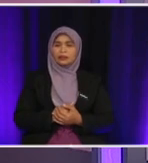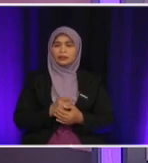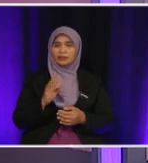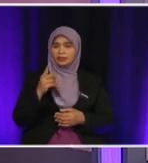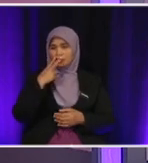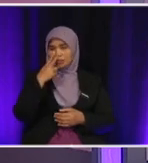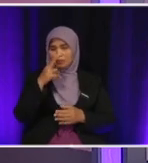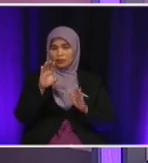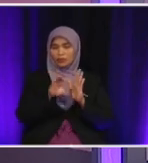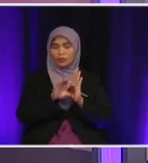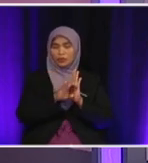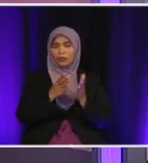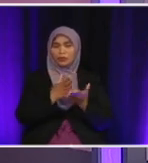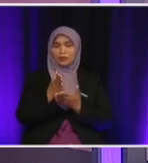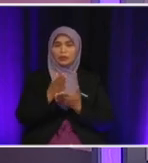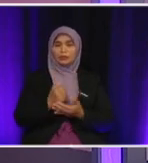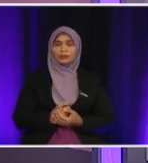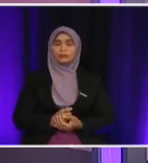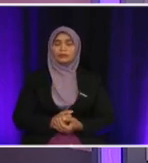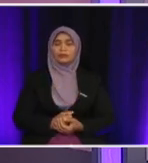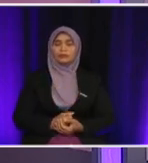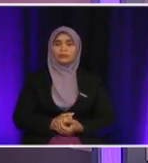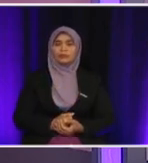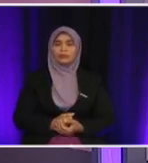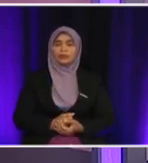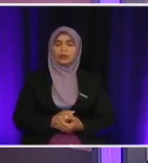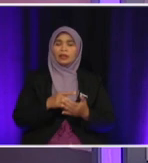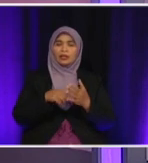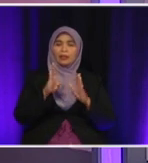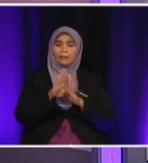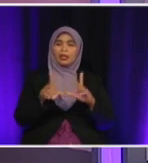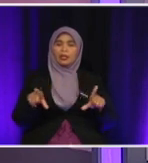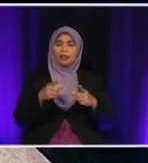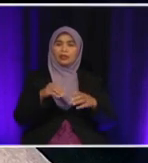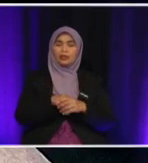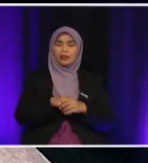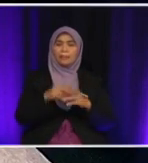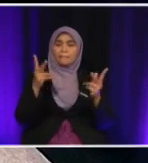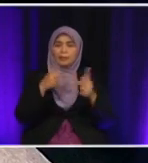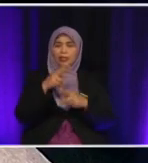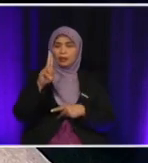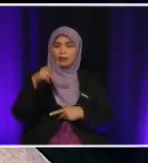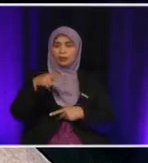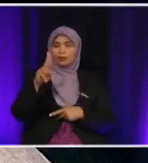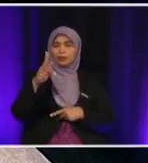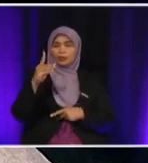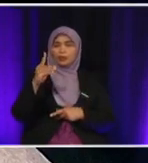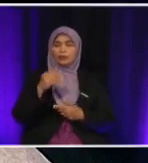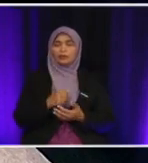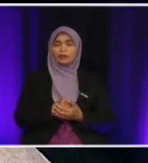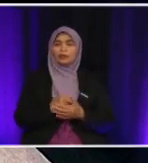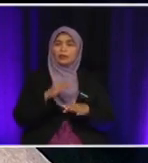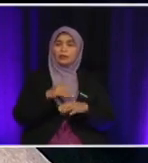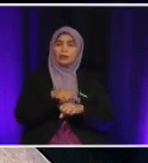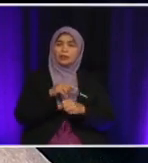kita lihat contoh seterusnya ini Aiman ini berlaku dalam Perang Uhud ya dalam Perang Uhud Pada